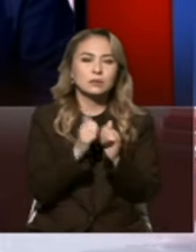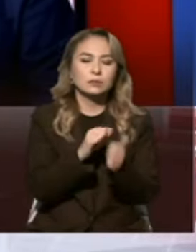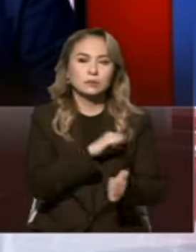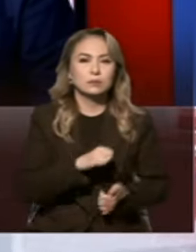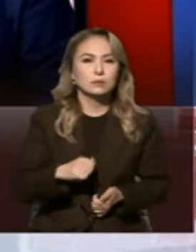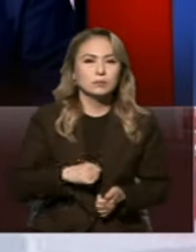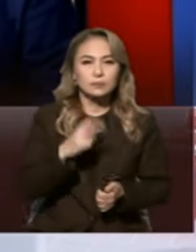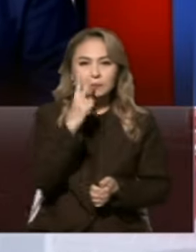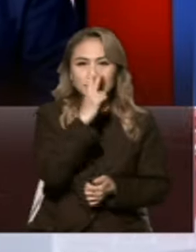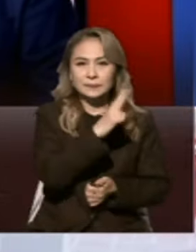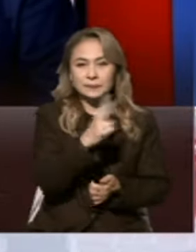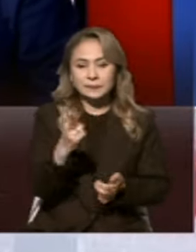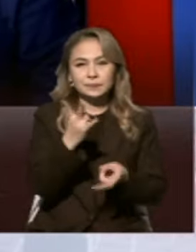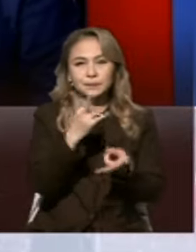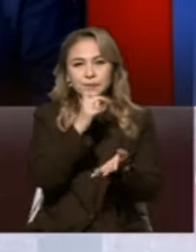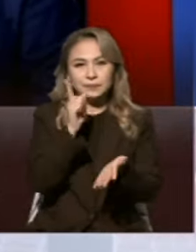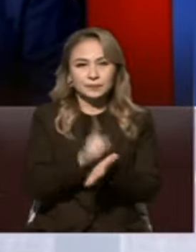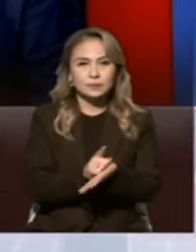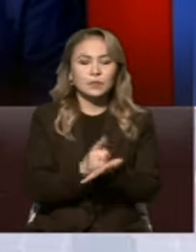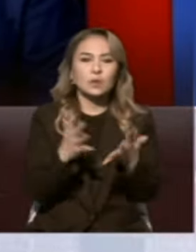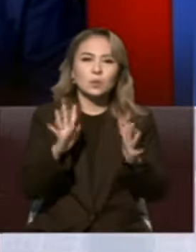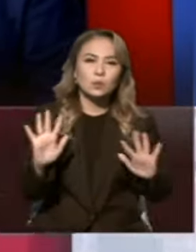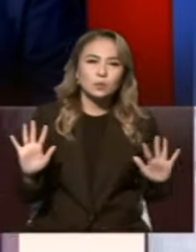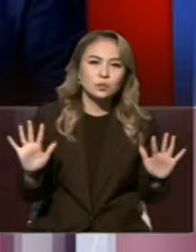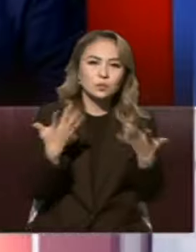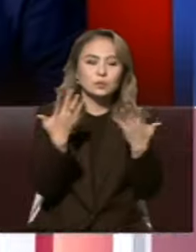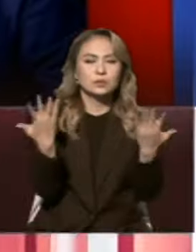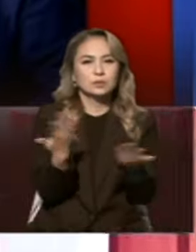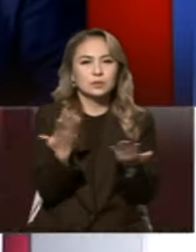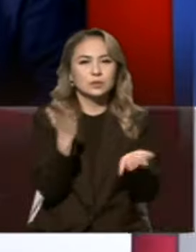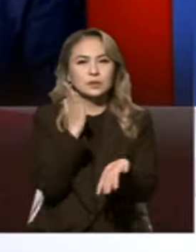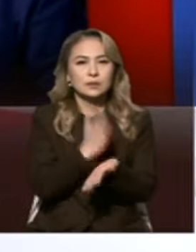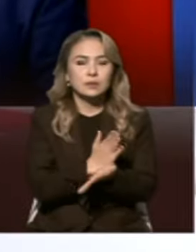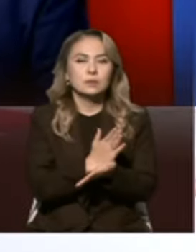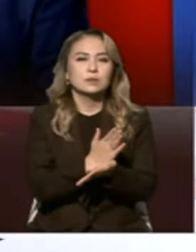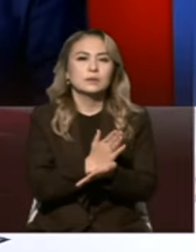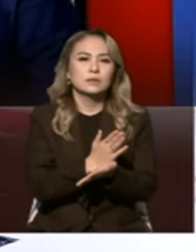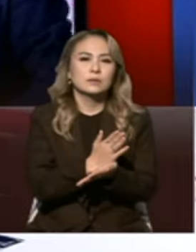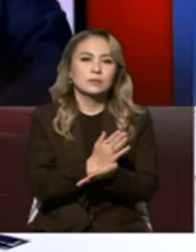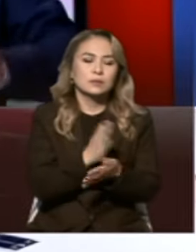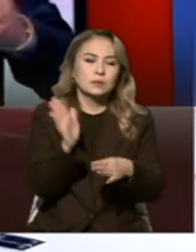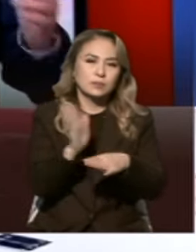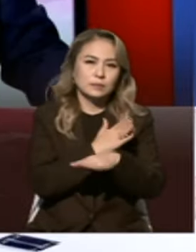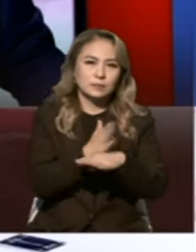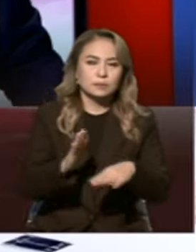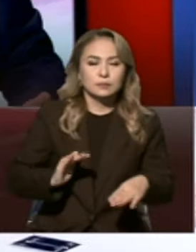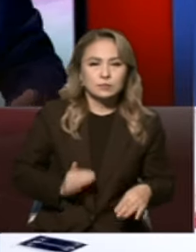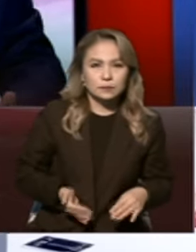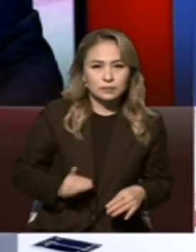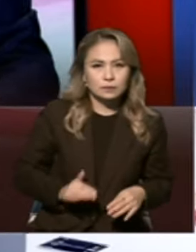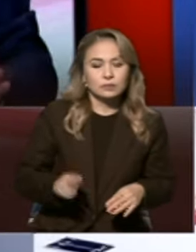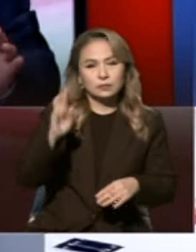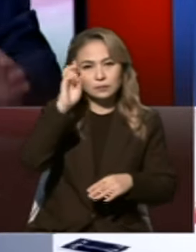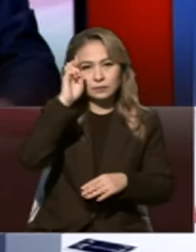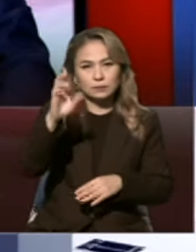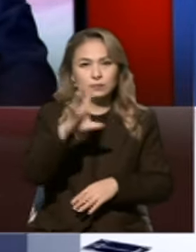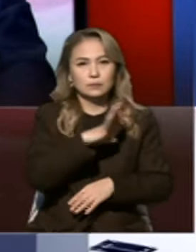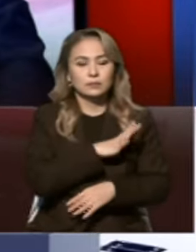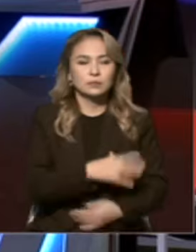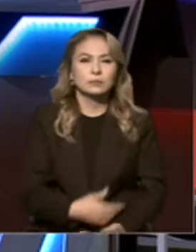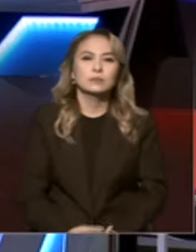керек. Не болып жатқан, қалай болып жатқан, қандай жағдай екенін, қандай жаңағы дамба жеке меншікте, қандай мемлекеттің меншігінде деген сияқты.